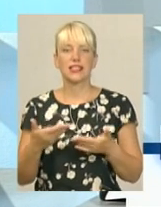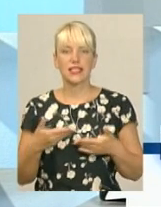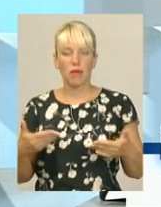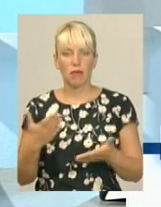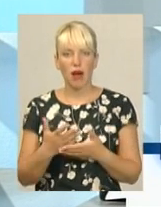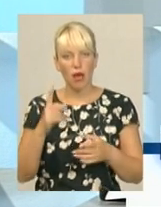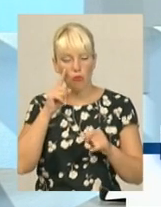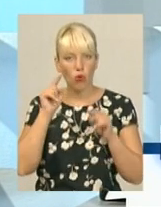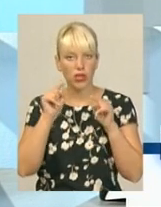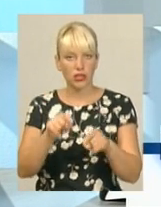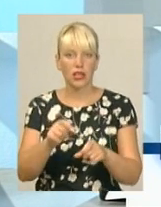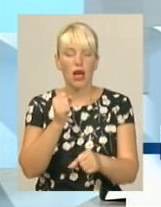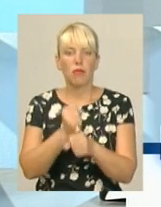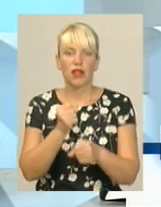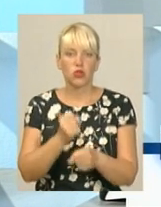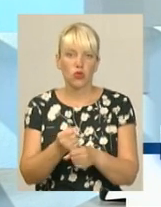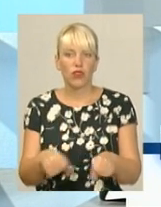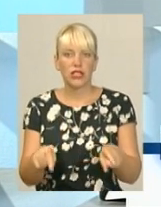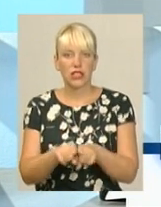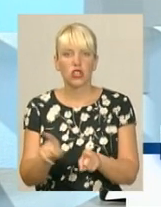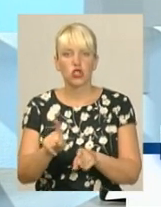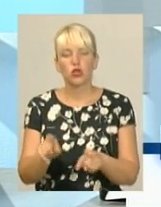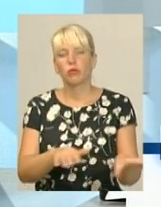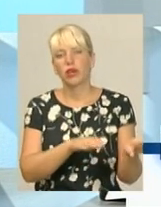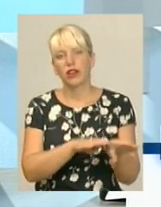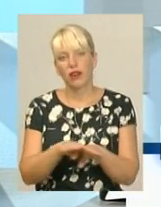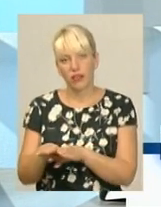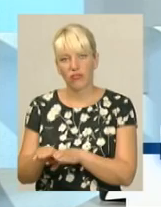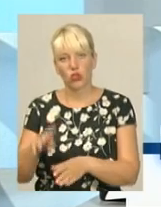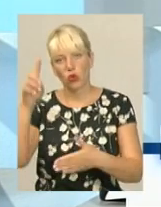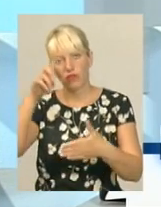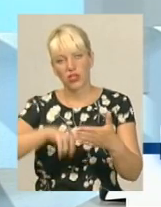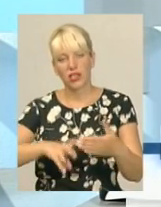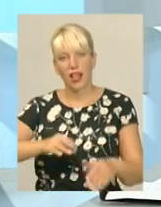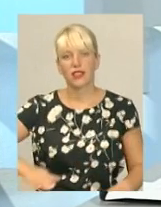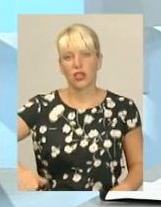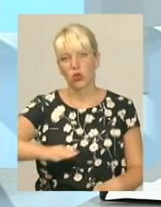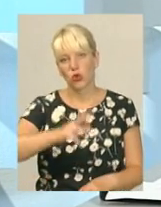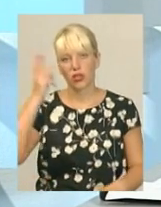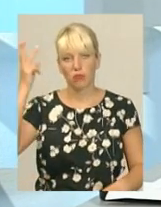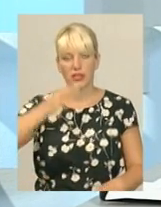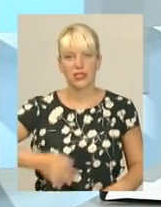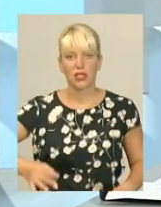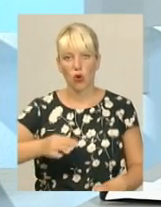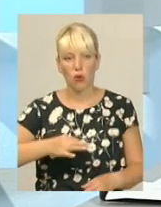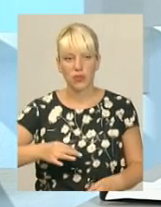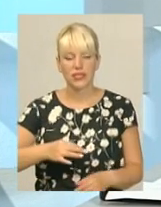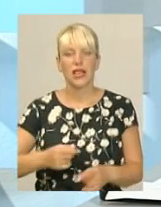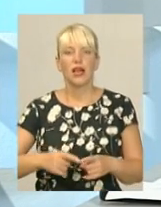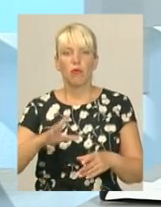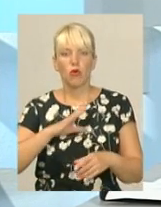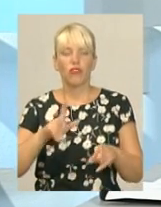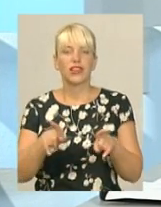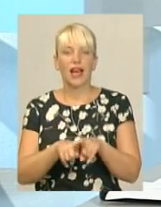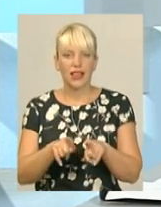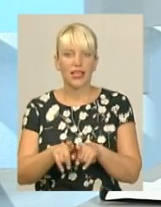орієнтир працювати таким чином, щоб рівень довіри на території Хмельницької області, я надіюсь, на території України, був такий,